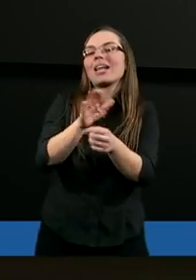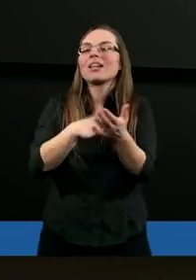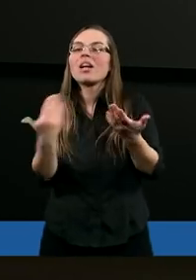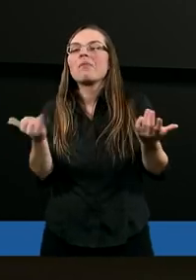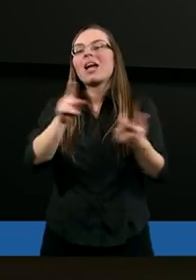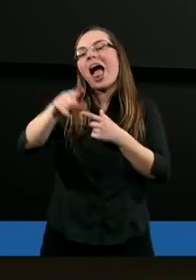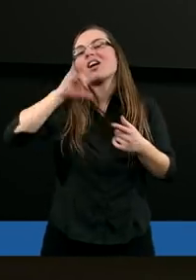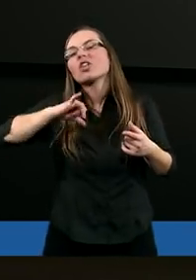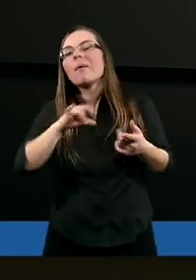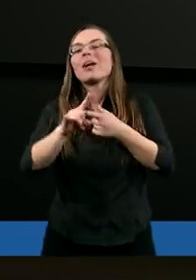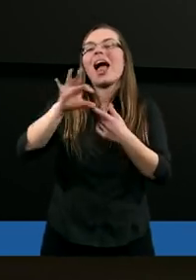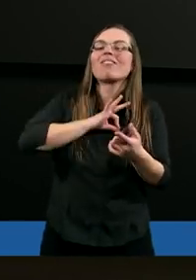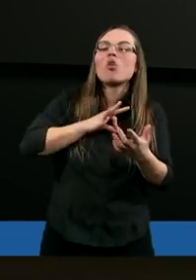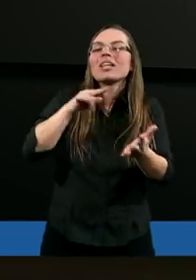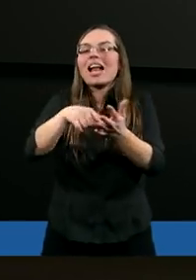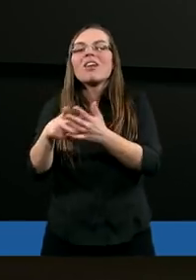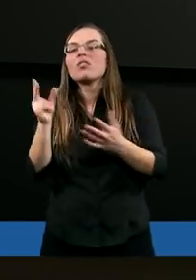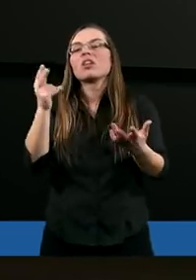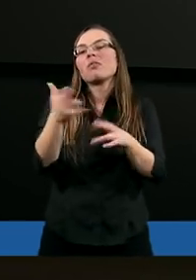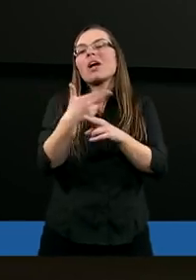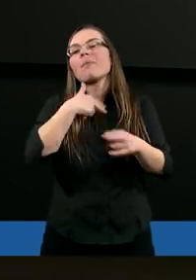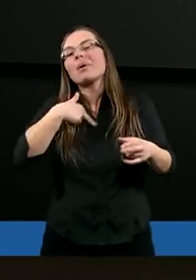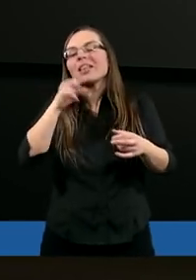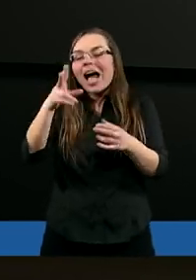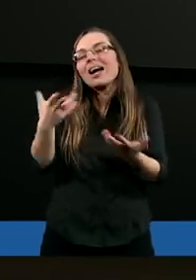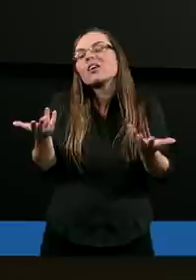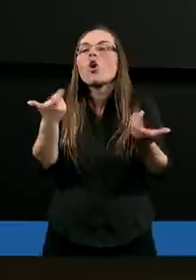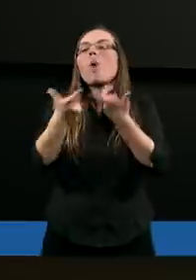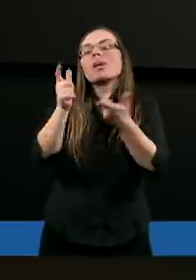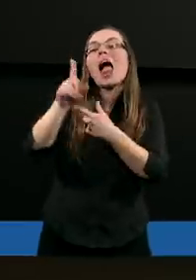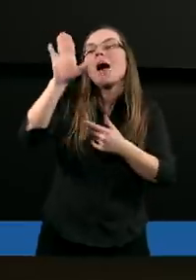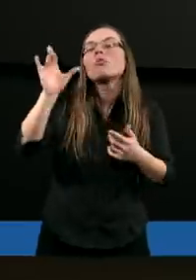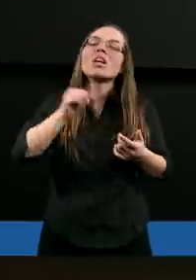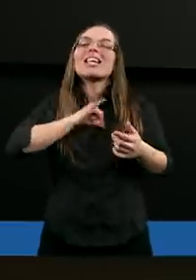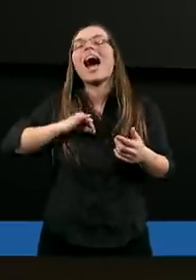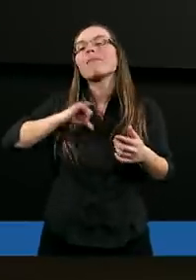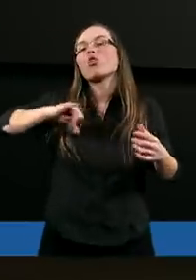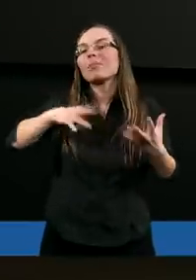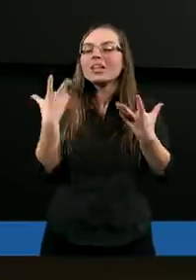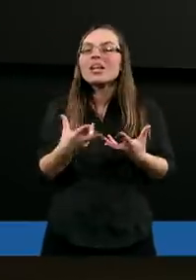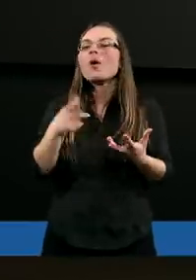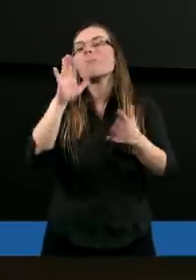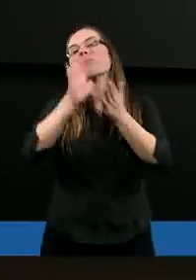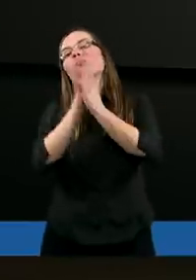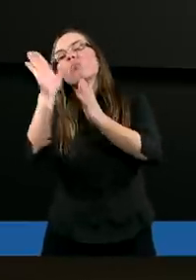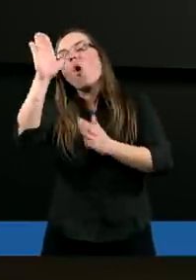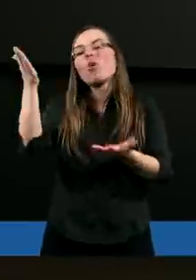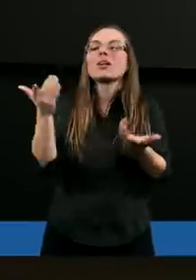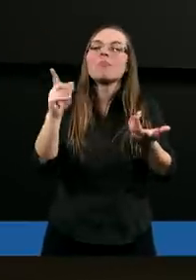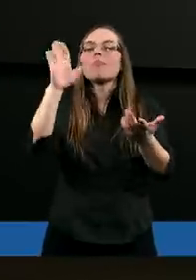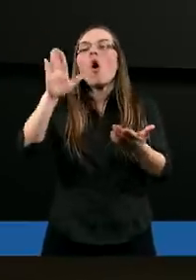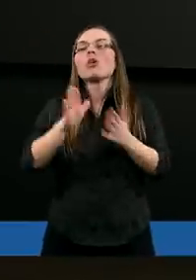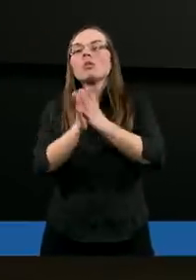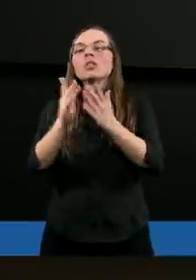czy ewangelizacyjnej, czy innej pracy, kiedy my tak myślimy, że robimy dla Boga, prawda? I to teraz tak. Modlimy się i prosimy: